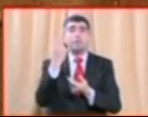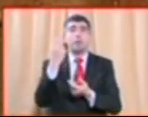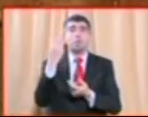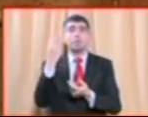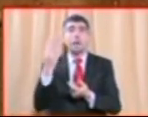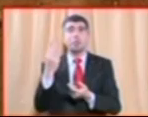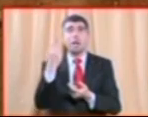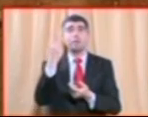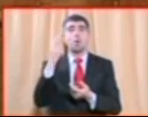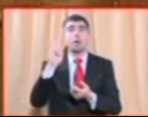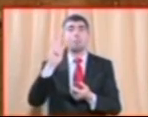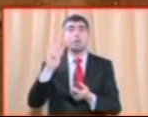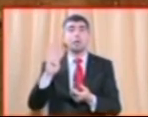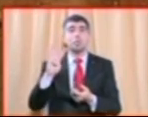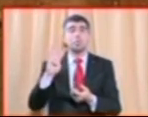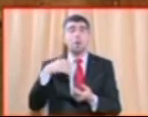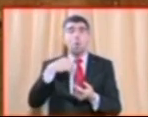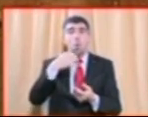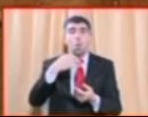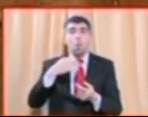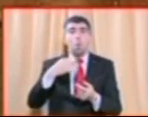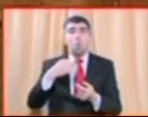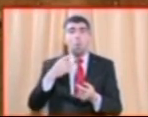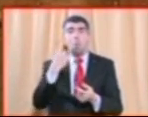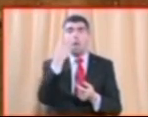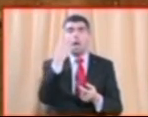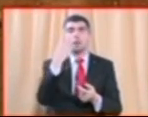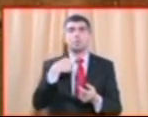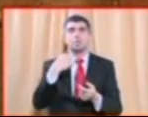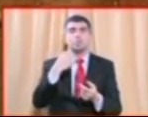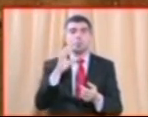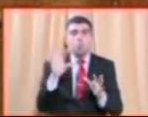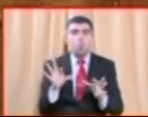حتى حدا شي واحد يجيب لي واحد طلب الملحه ما خداش 2013